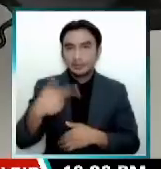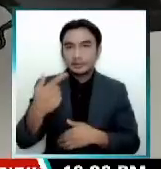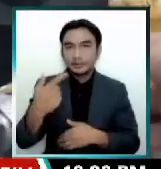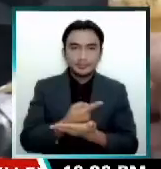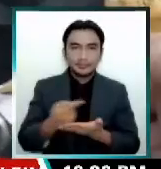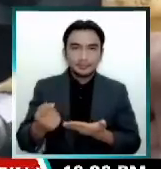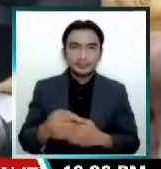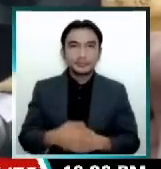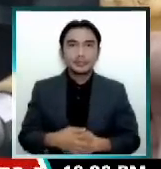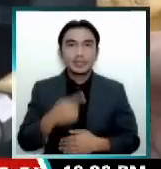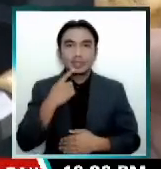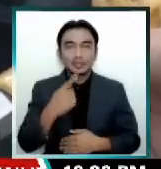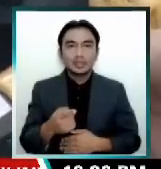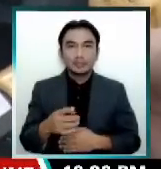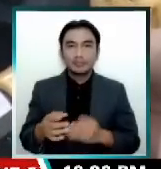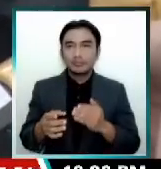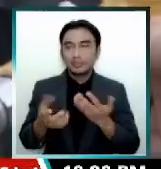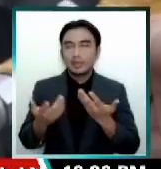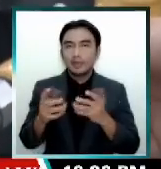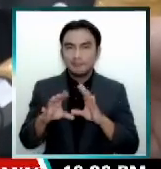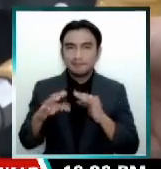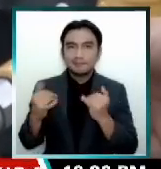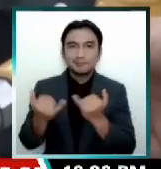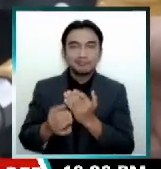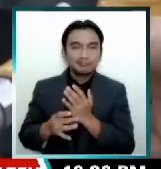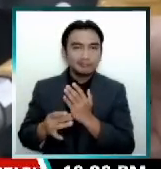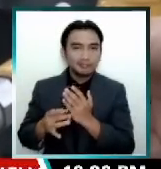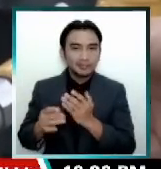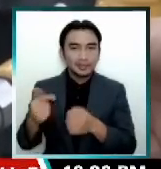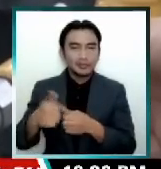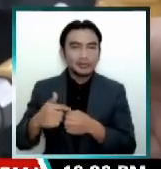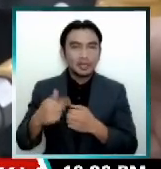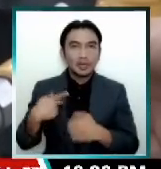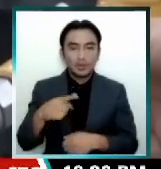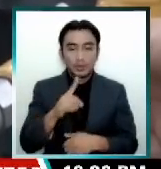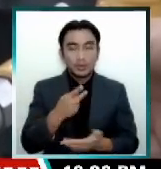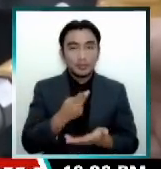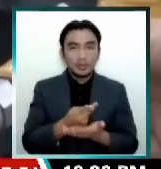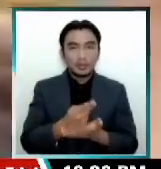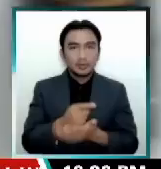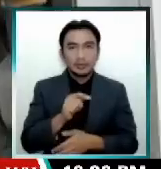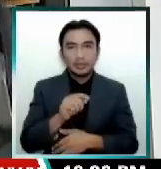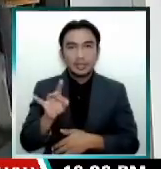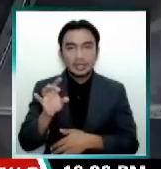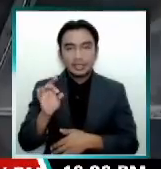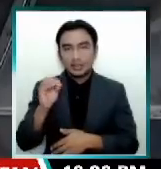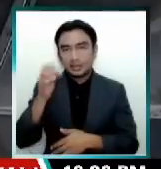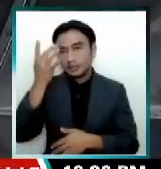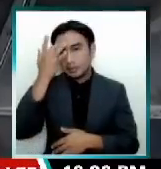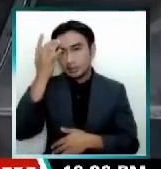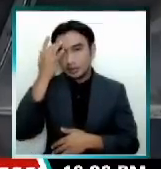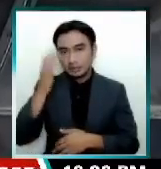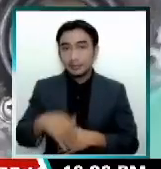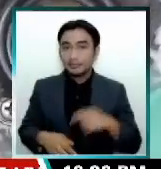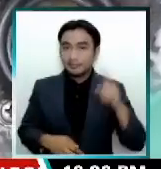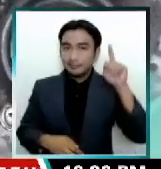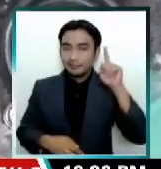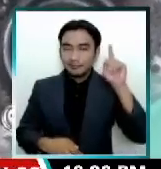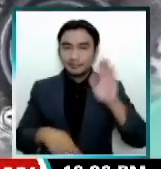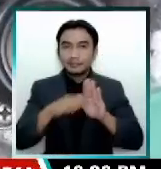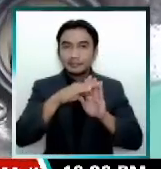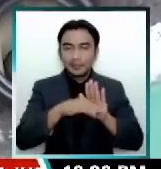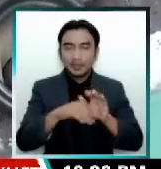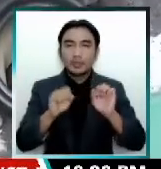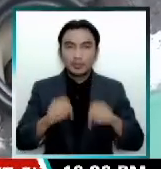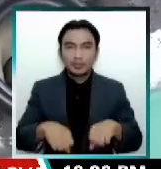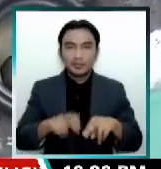Ayon sa Oil Industry Source, mula 1 peso and 80 centavos hanggang 2 pesos and 20 centavos ang posibleng rollback